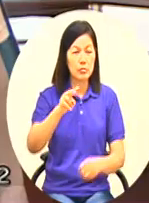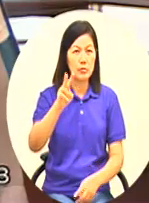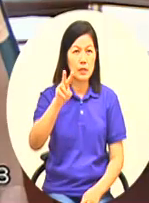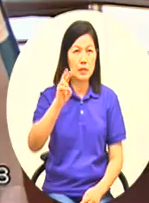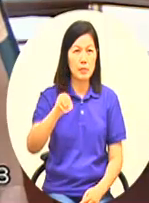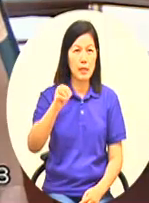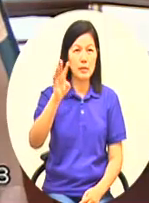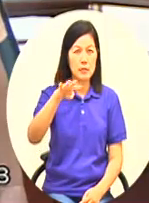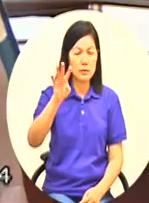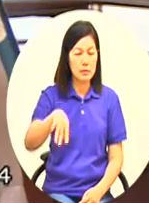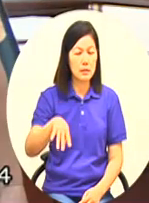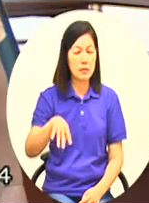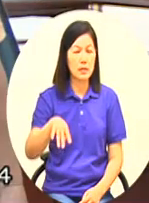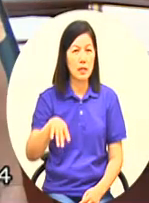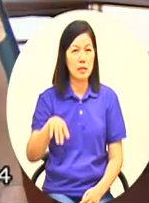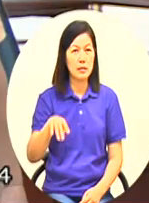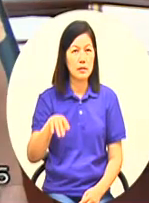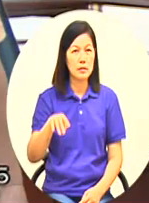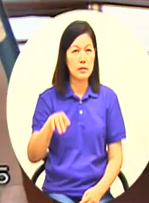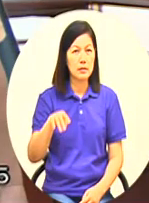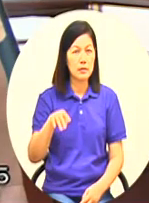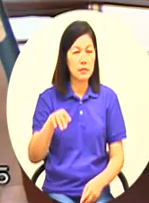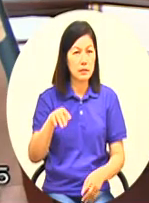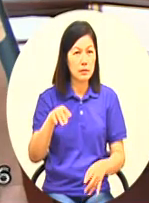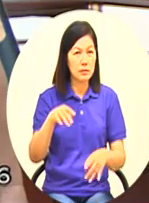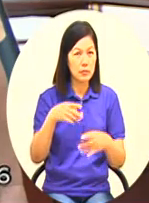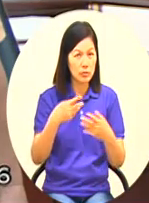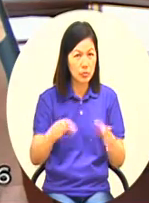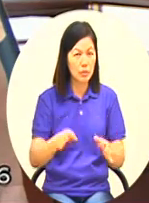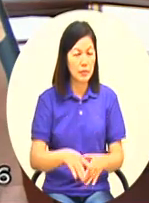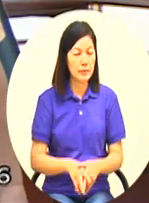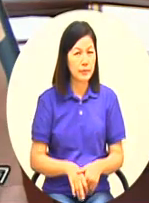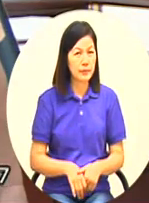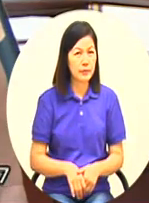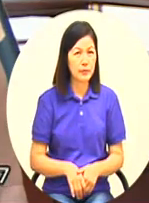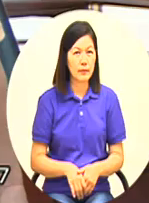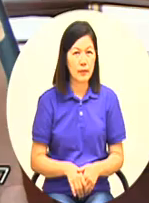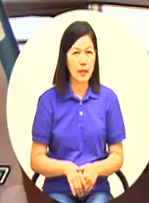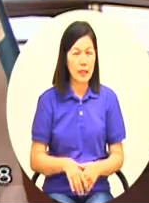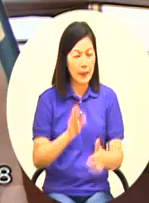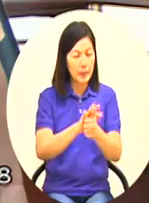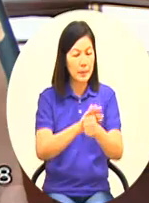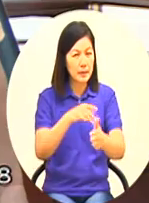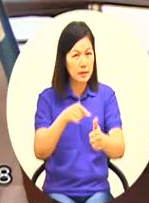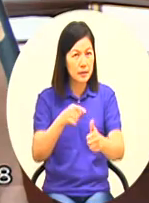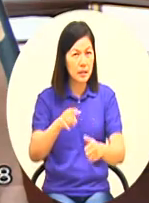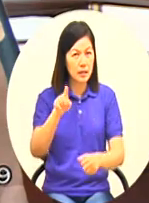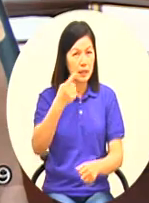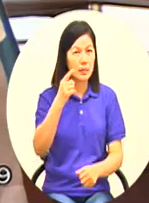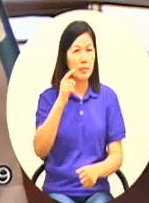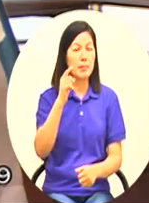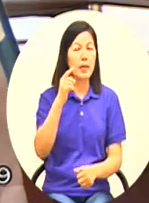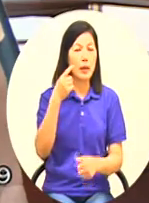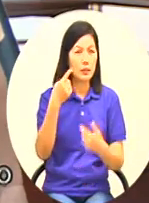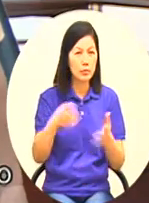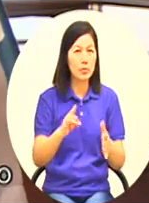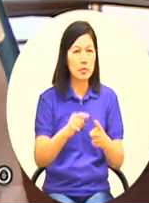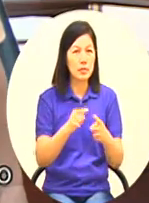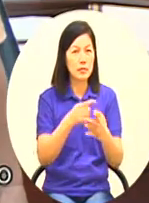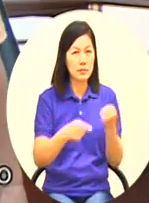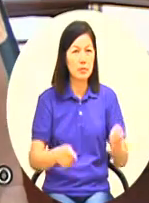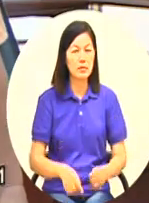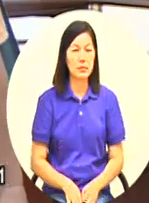24,000到3,000嘛，对不对吼？啊，嘞含转介心理咨询、咨商，对不对？吼，辅导700,000嘛，啊，精神居